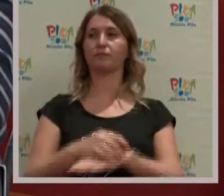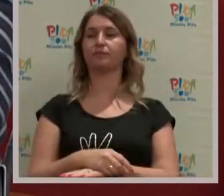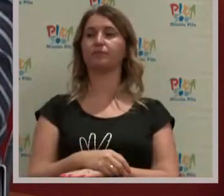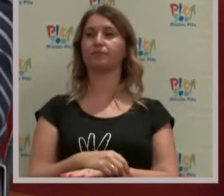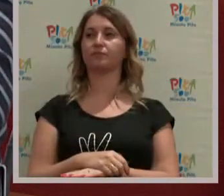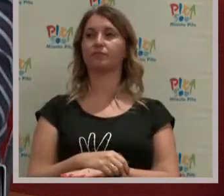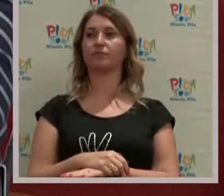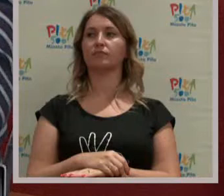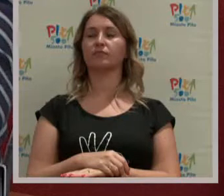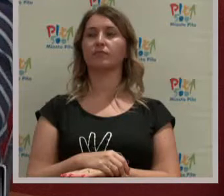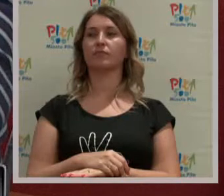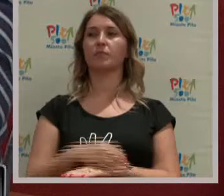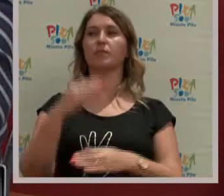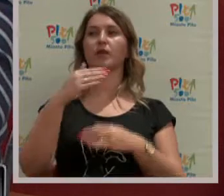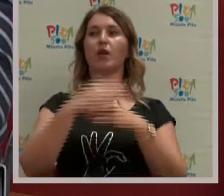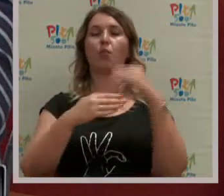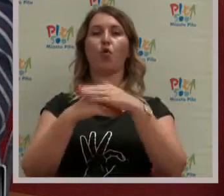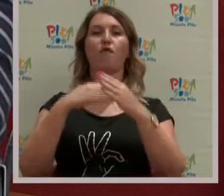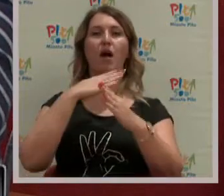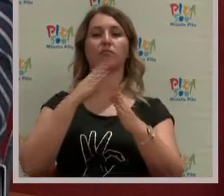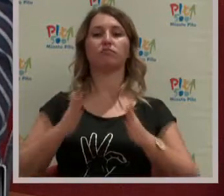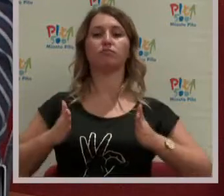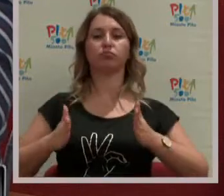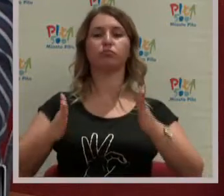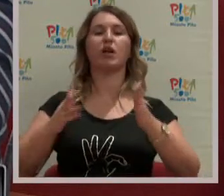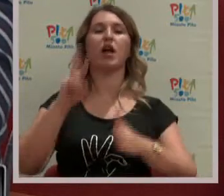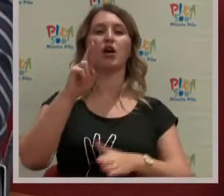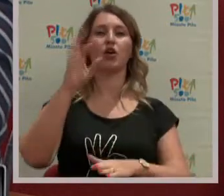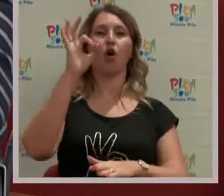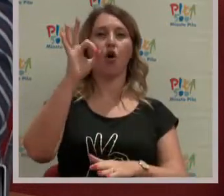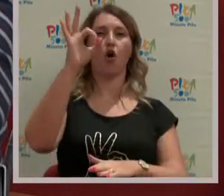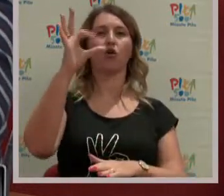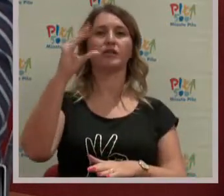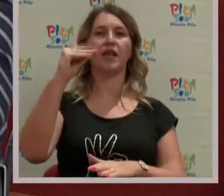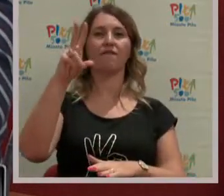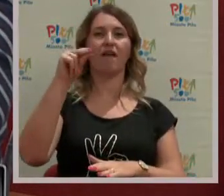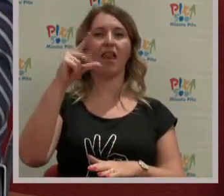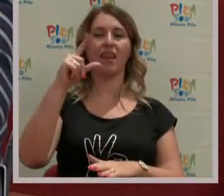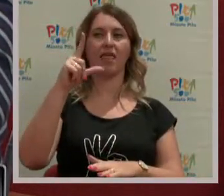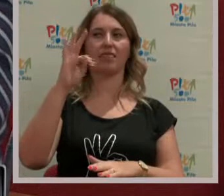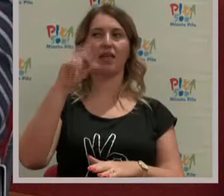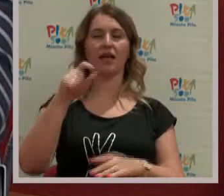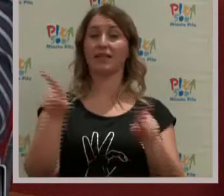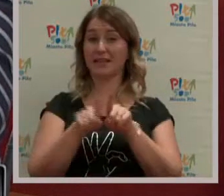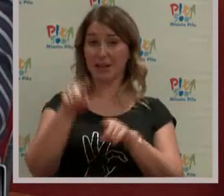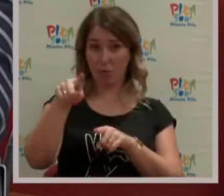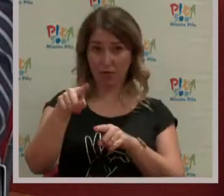skrzyżowania z ulicą Roosevelta nasz projekt uzyskał w zeszłym roku pozytywną akceptację